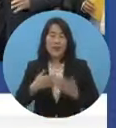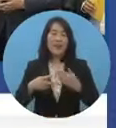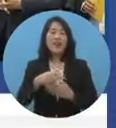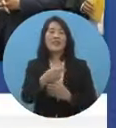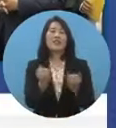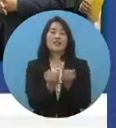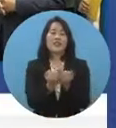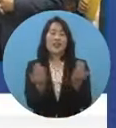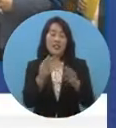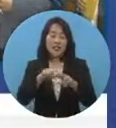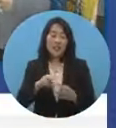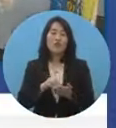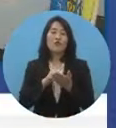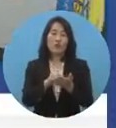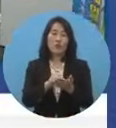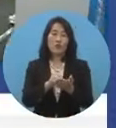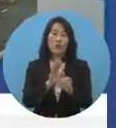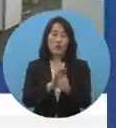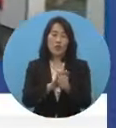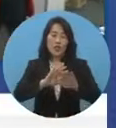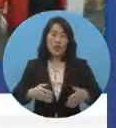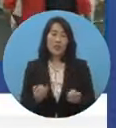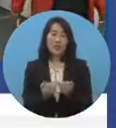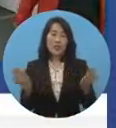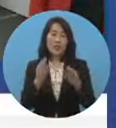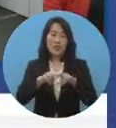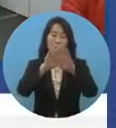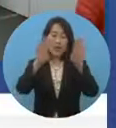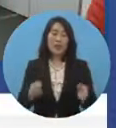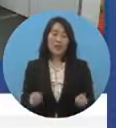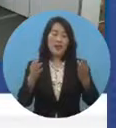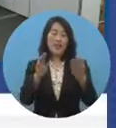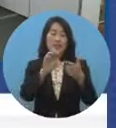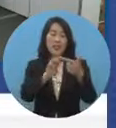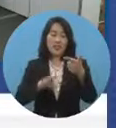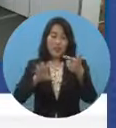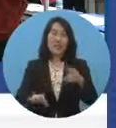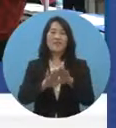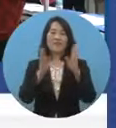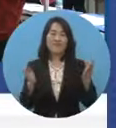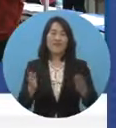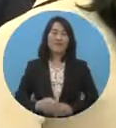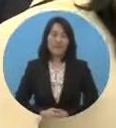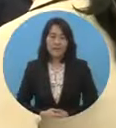경력단절 여성에게 일자리를 제공하는 전남 여성 일자리 박람회가 나주에서 열렸습니다